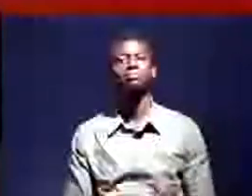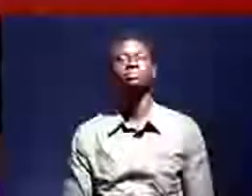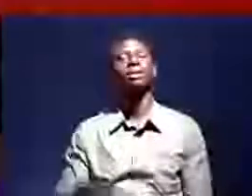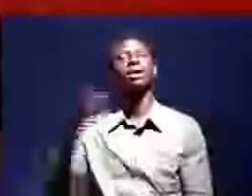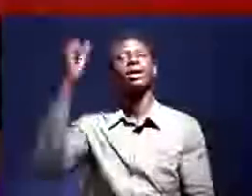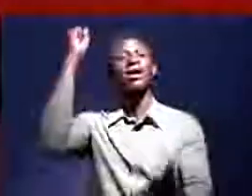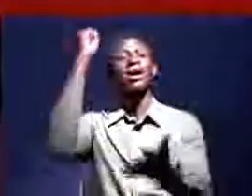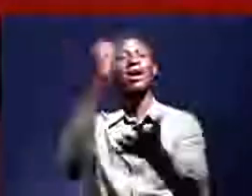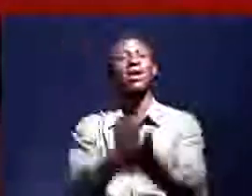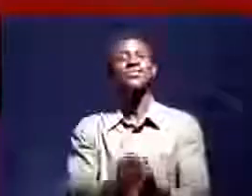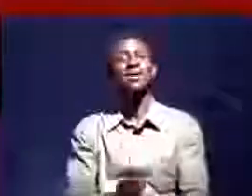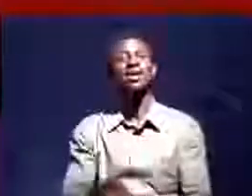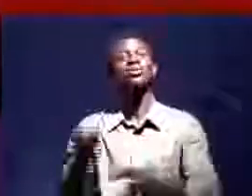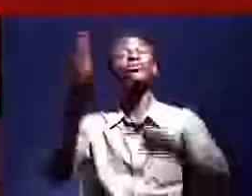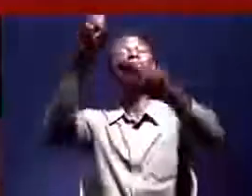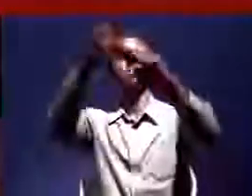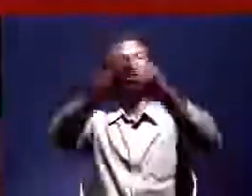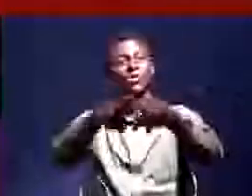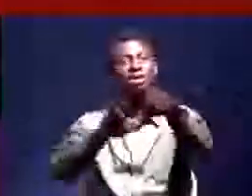You may be seated.